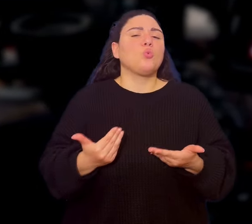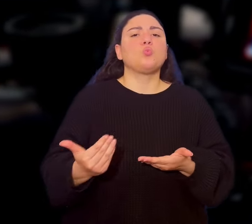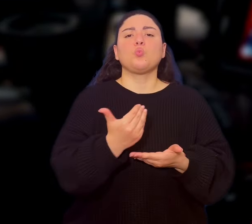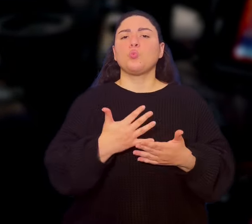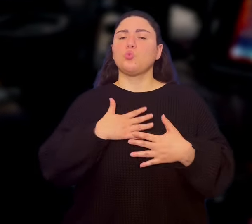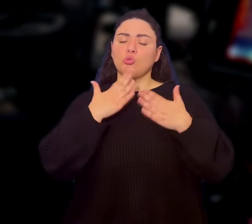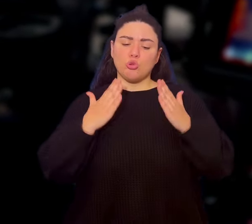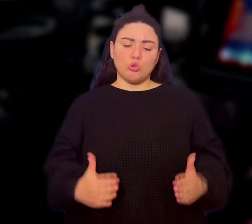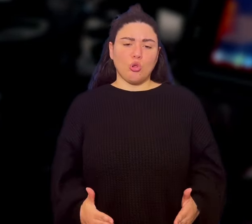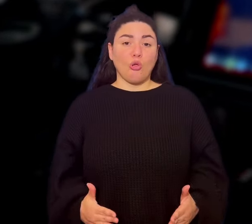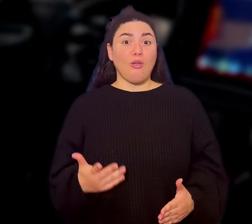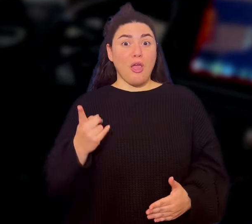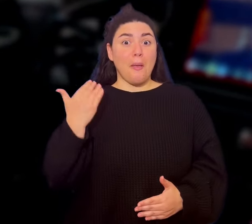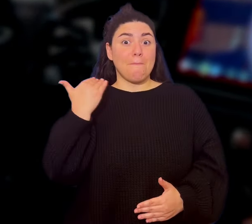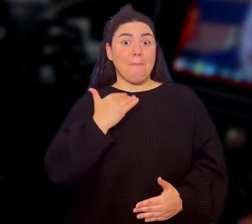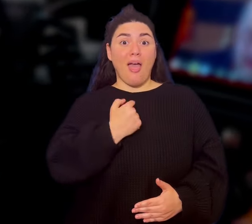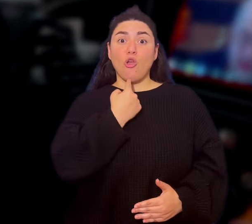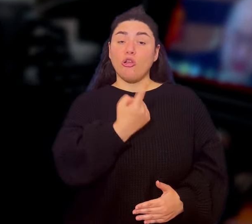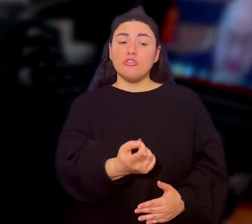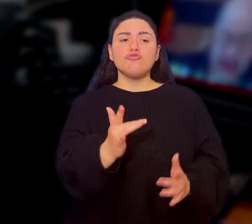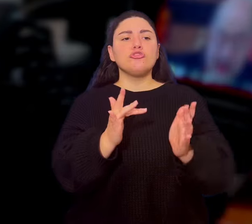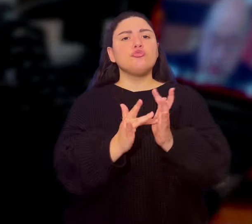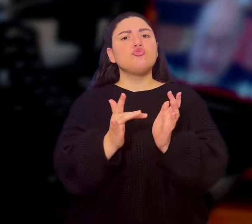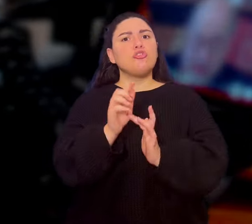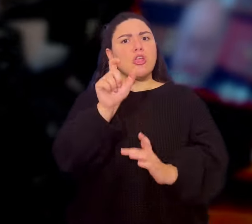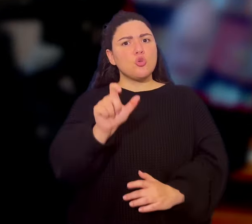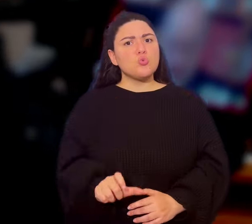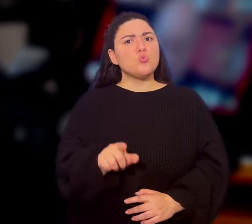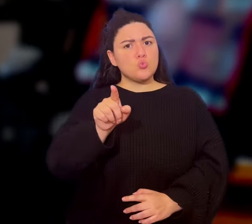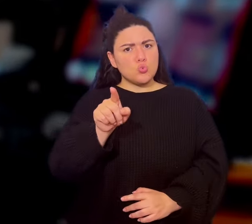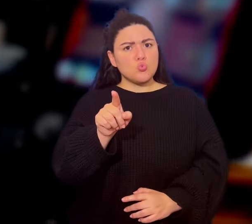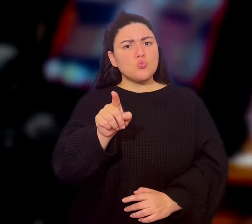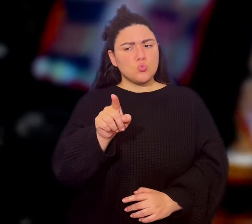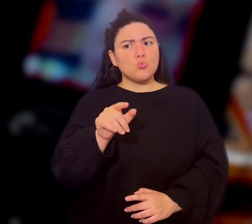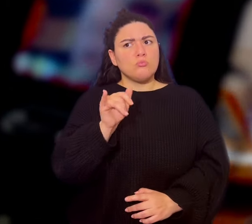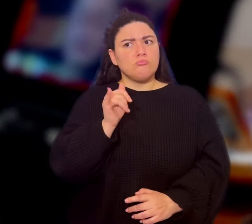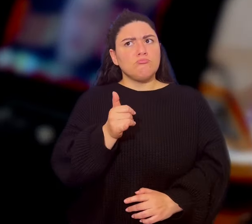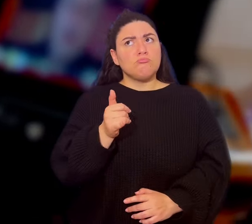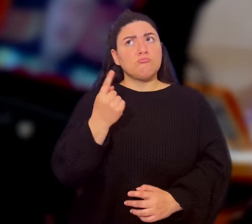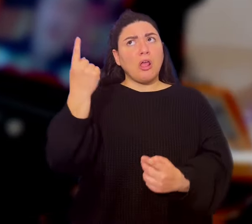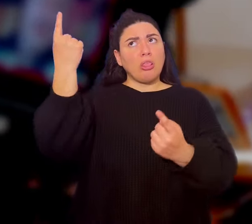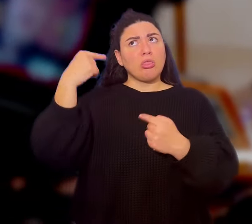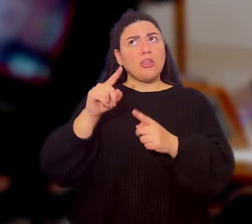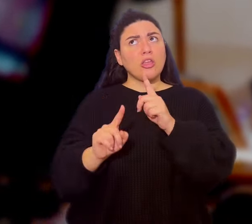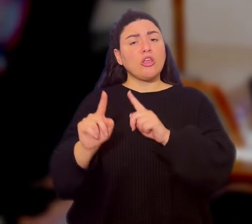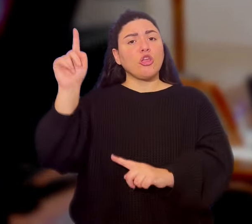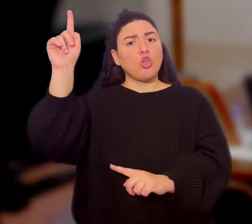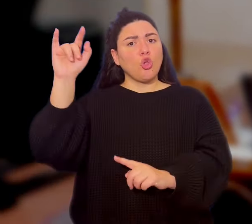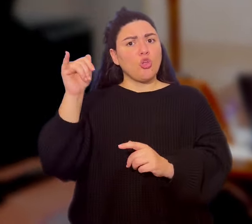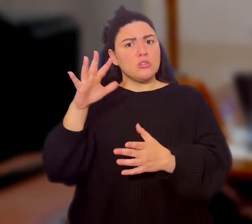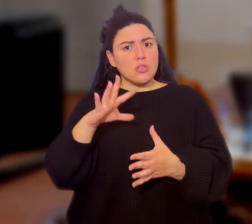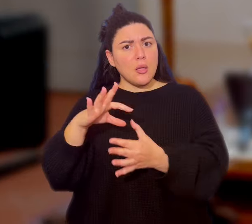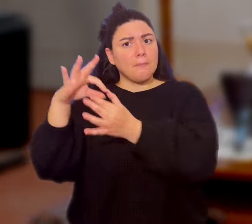Paolo Cristo Gesù pur essendo nella condizione di Dio non ritenne un privilegio l'essere come